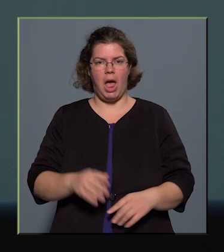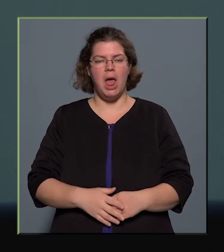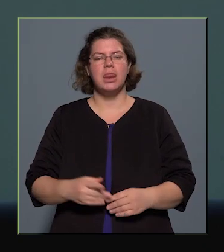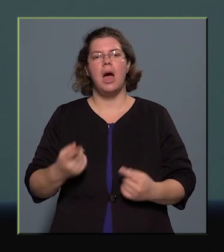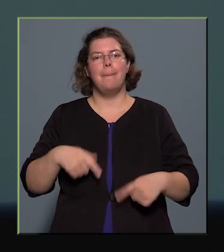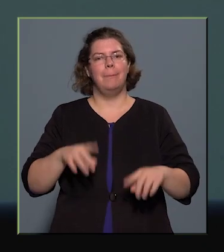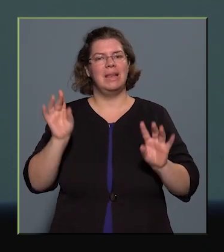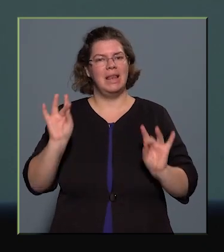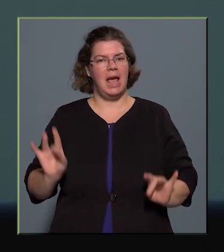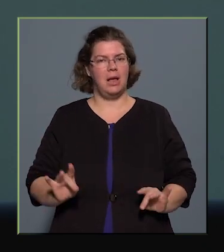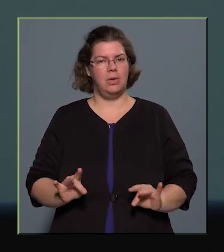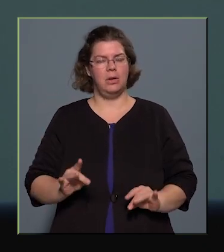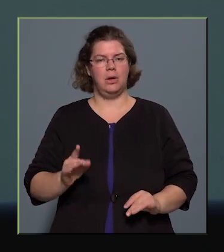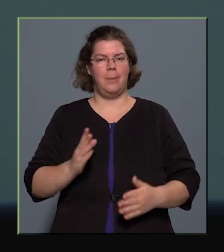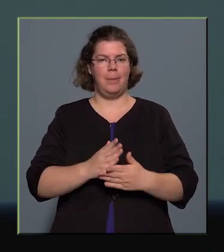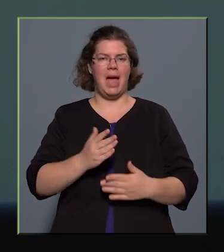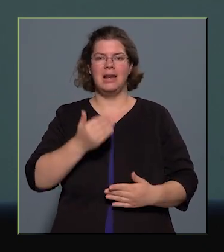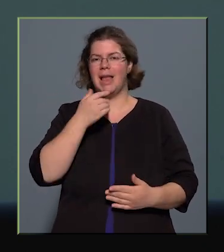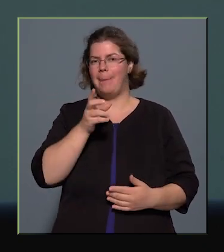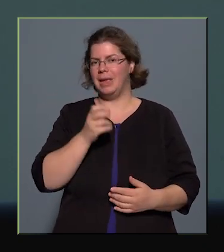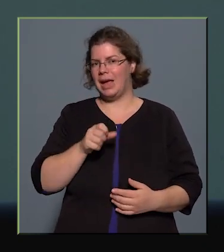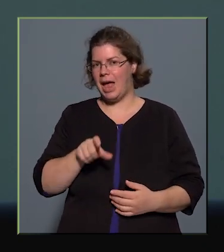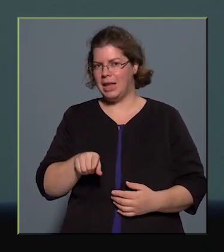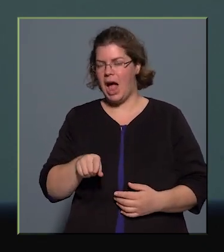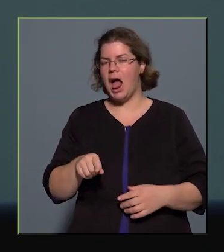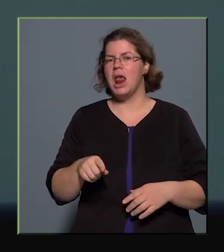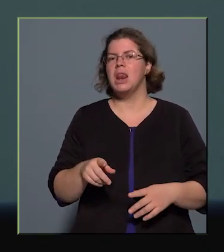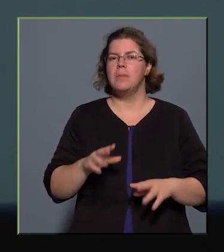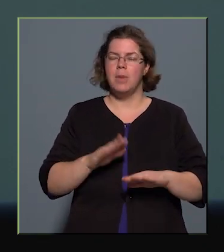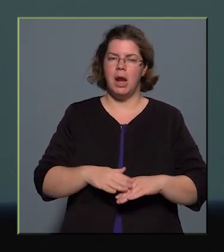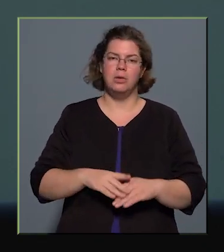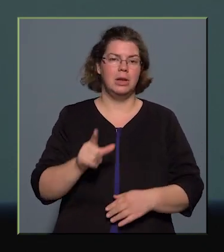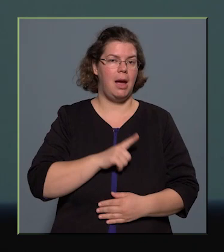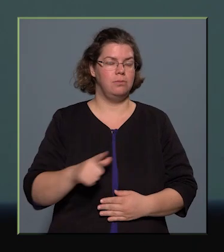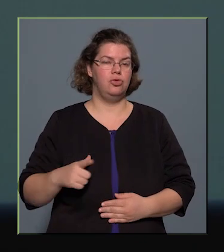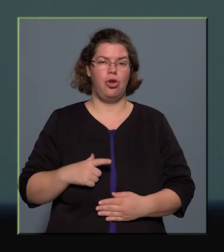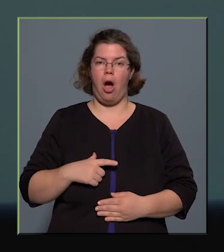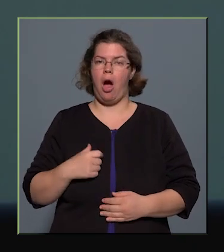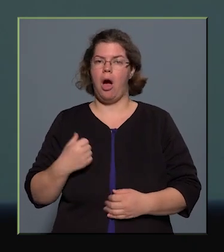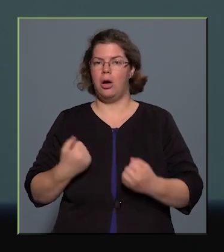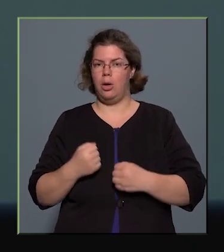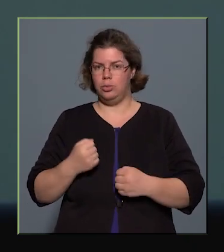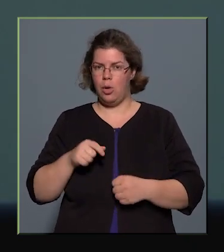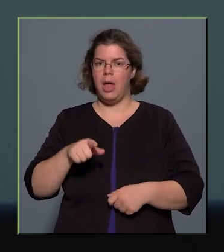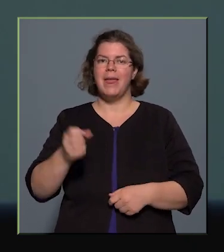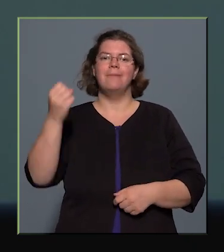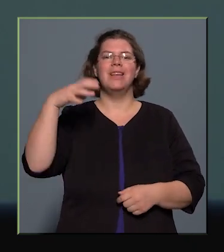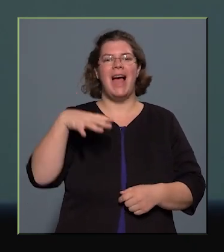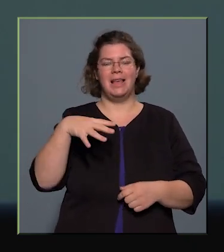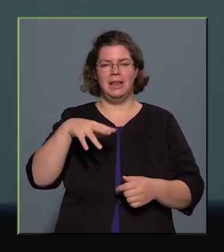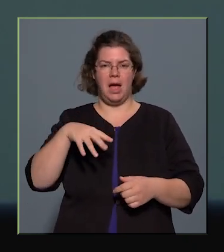mi cégünk, ha már az Amikánál maradunk, nem csak autóiparnak dolgozik, hanem világítás technikának is, és ennek keretein